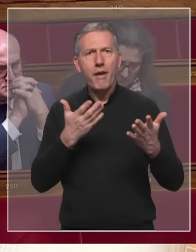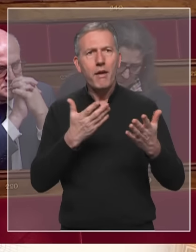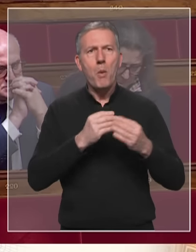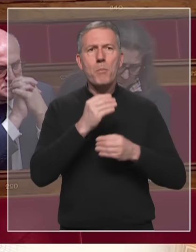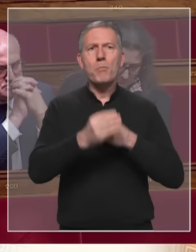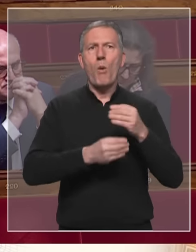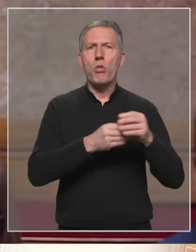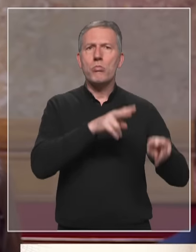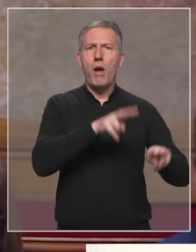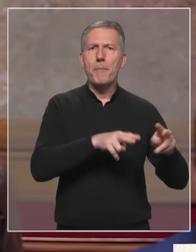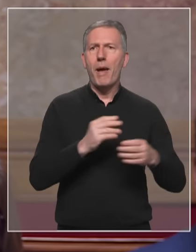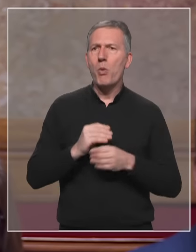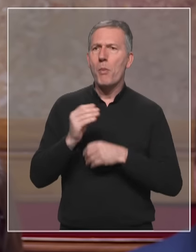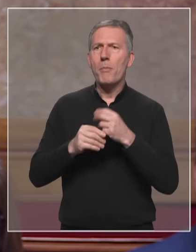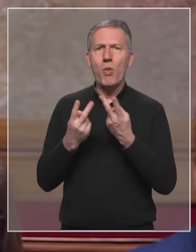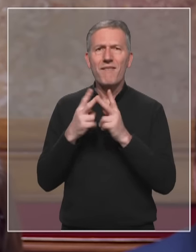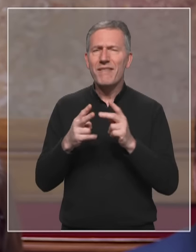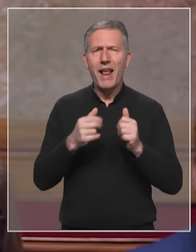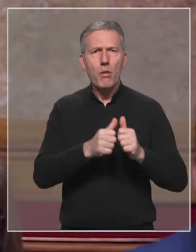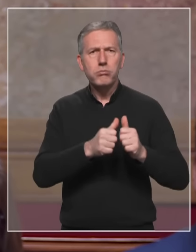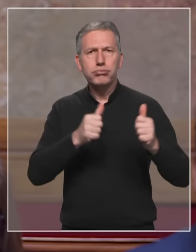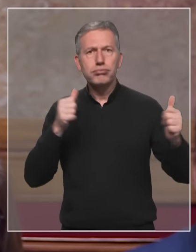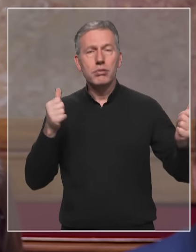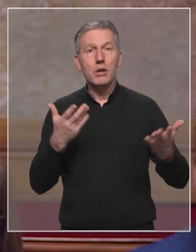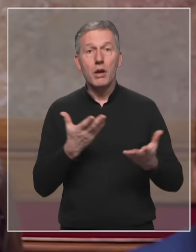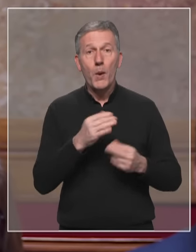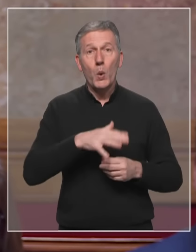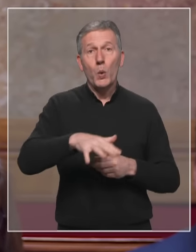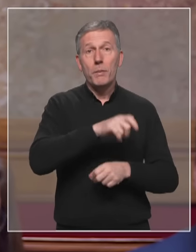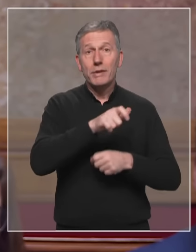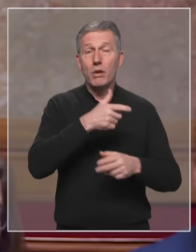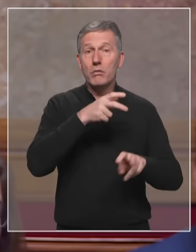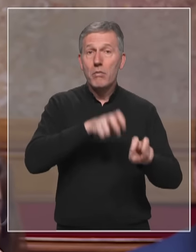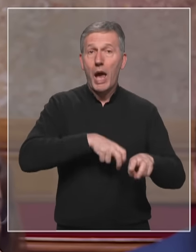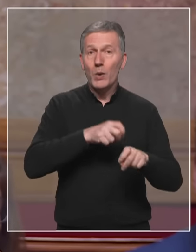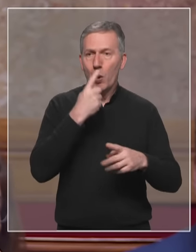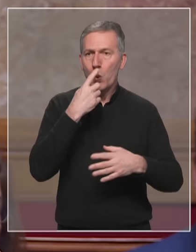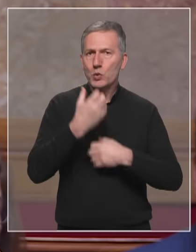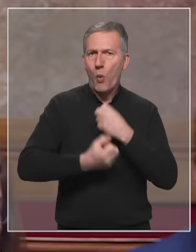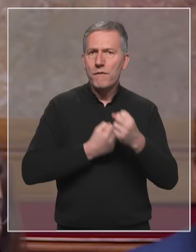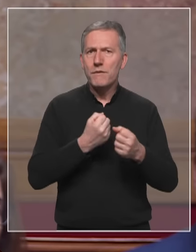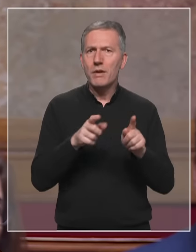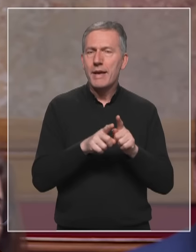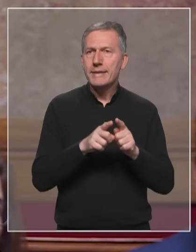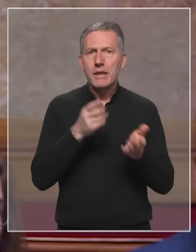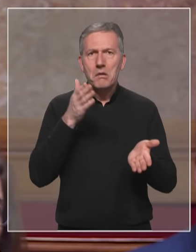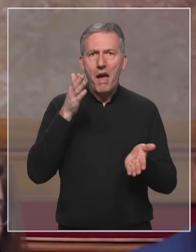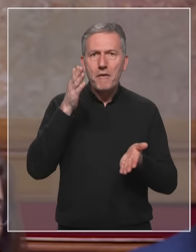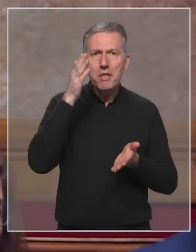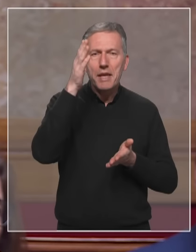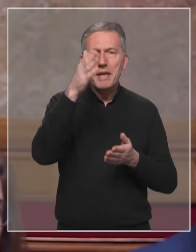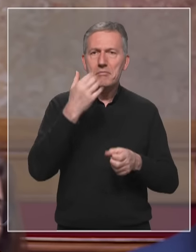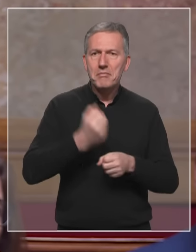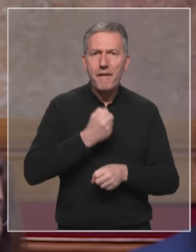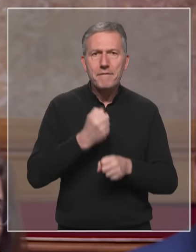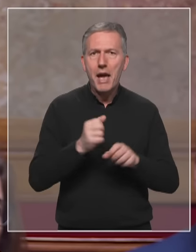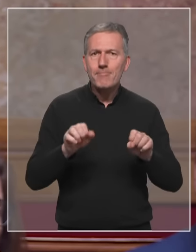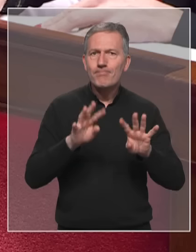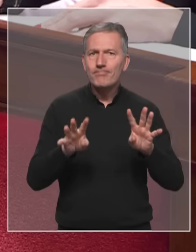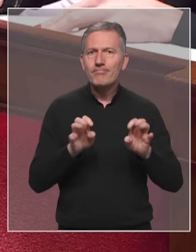les campagnes. La plupart des agriculteurs souffrent également d'un manque de perspective dans leur activité et dans les choix à